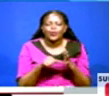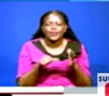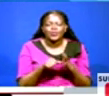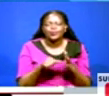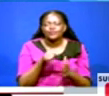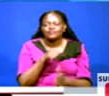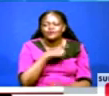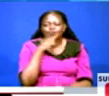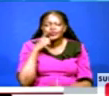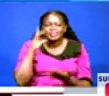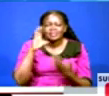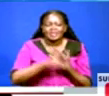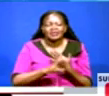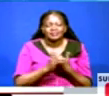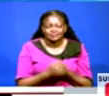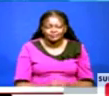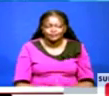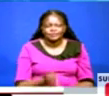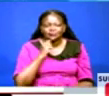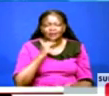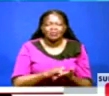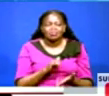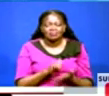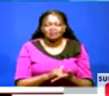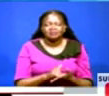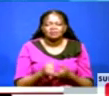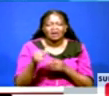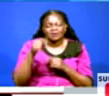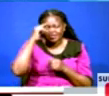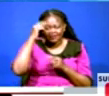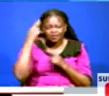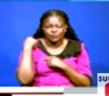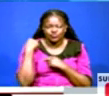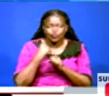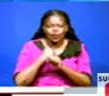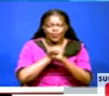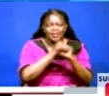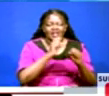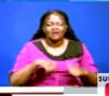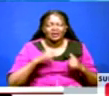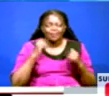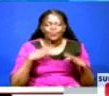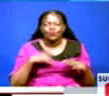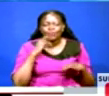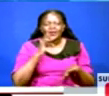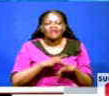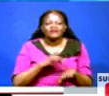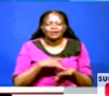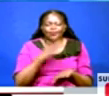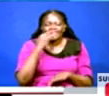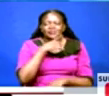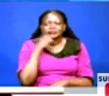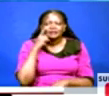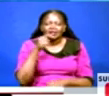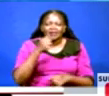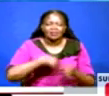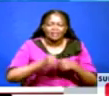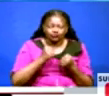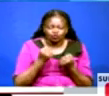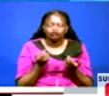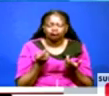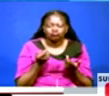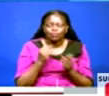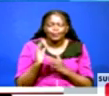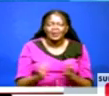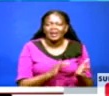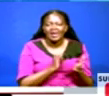Rais Rigathi Gachagua amesema serikali inajukumu la kulinda maisha ya wakenya walioathirika la ukame. Hatua hiyo ni mojawapo ya mipango